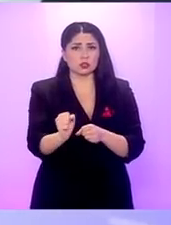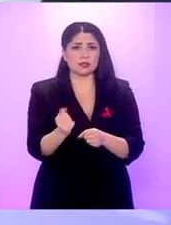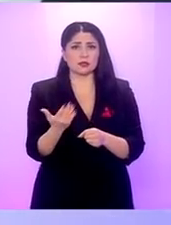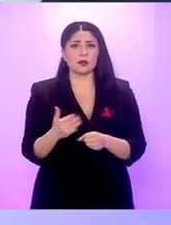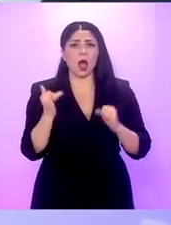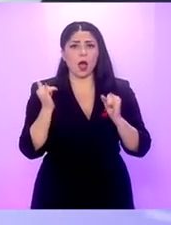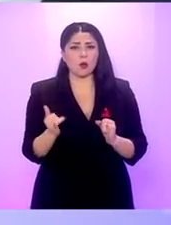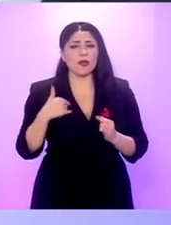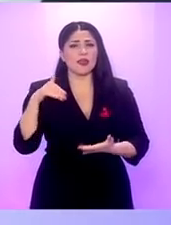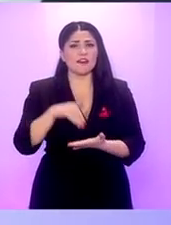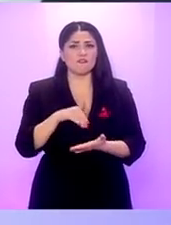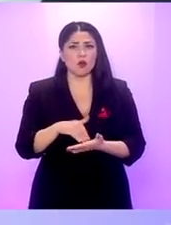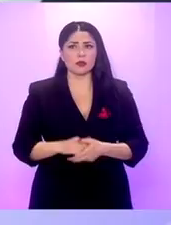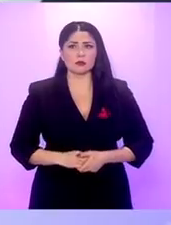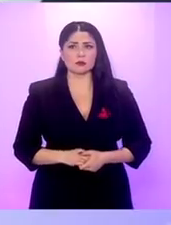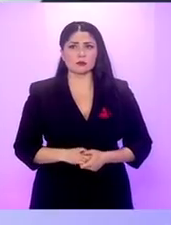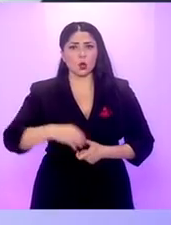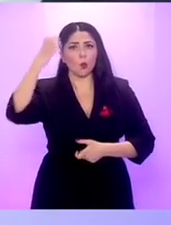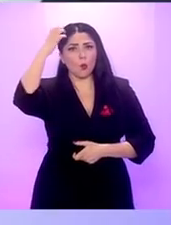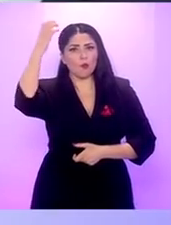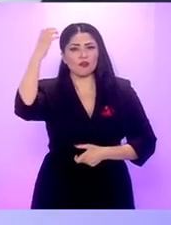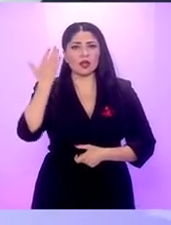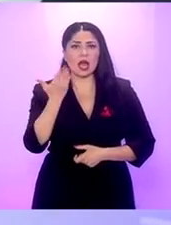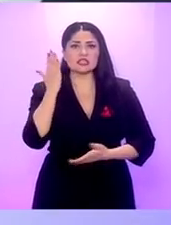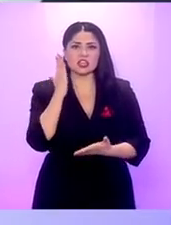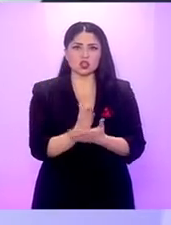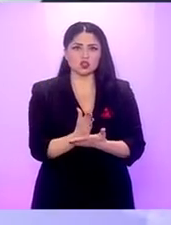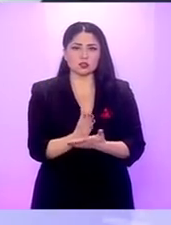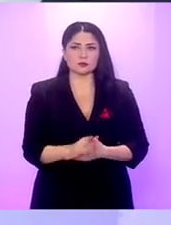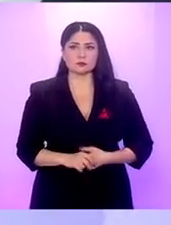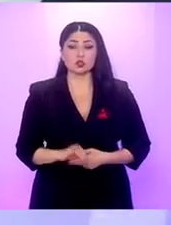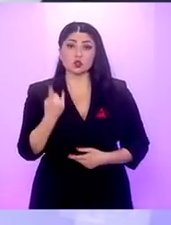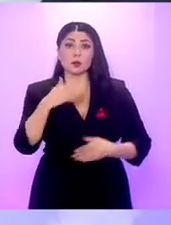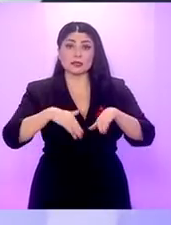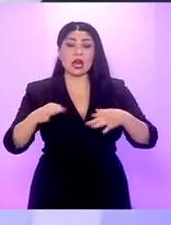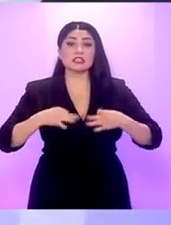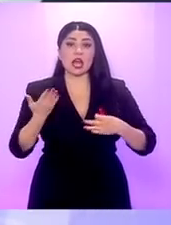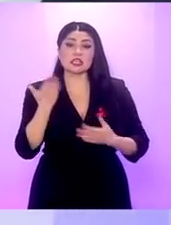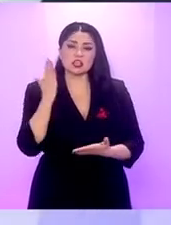Mulțumesc foarte mult. Și avem nevoie de guvern care să ia decizii și de un minister al